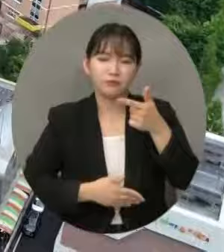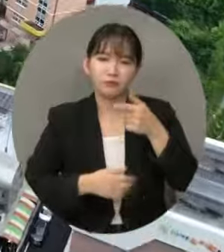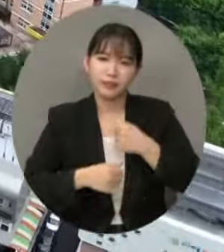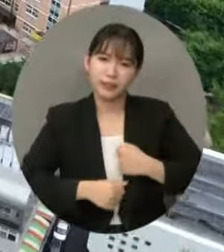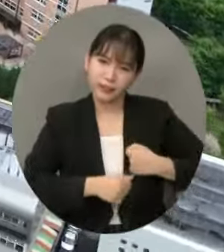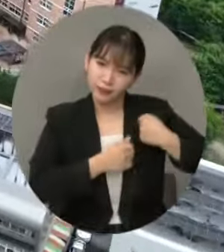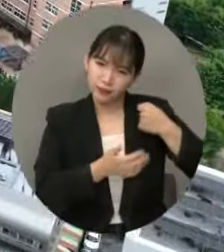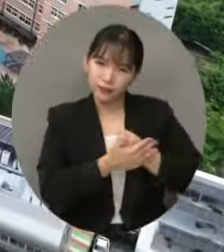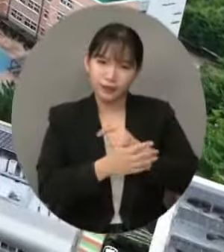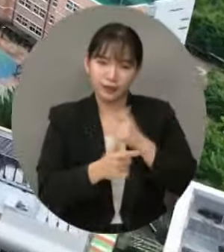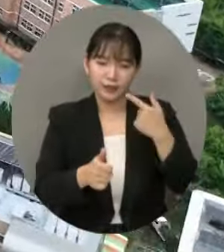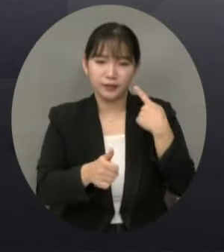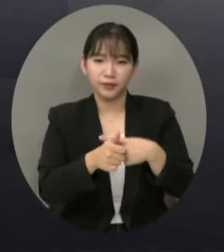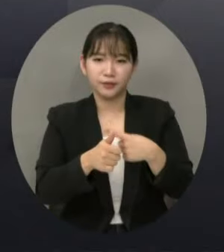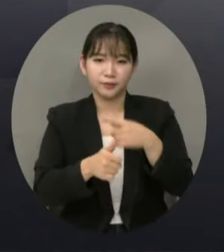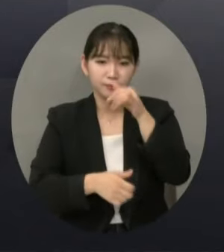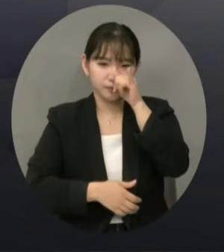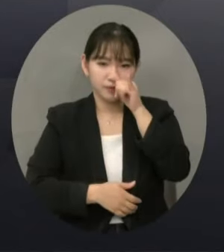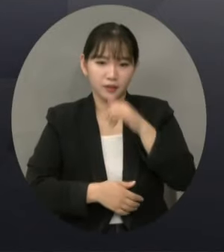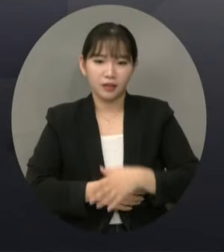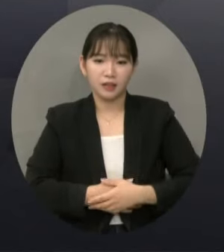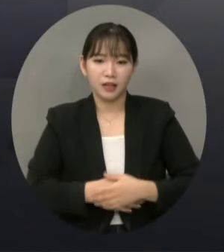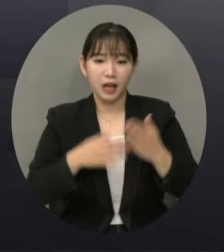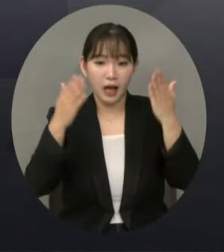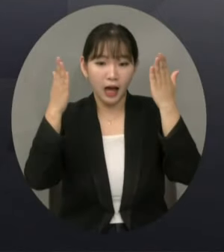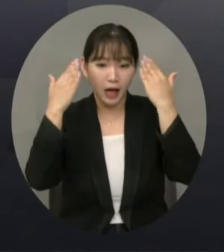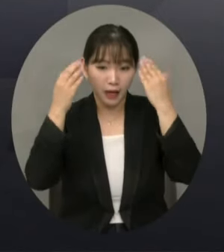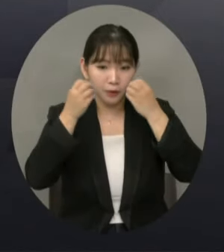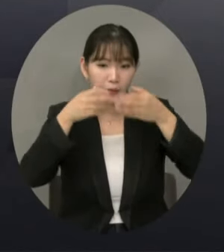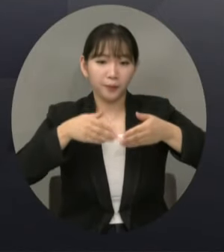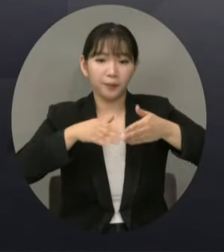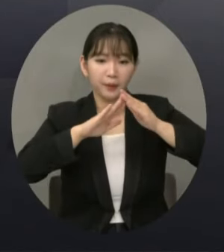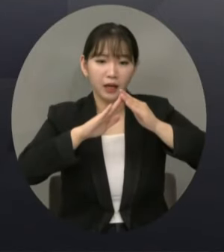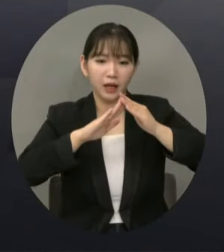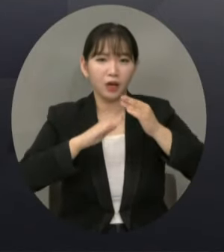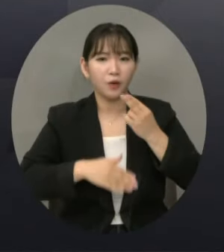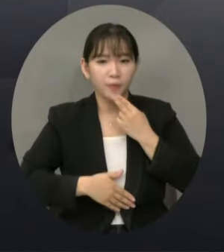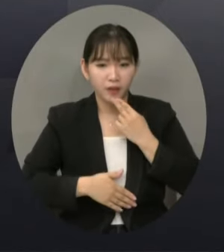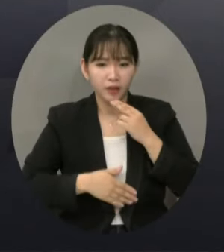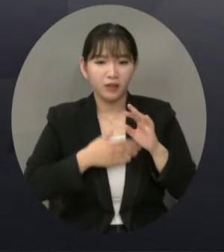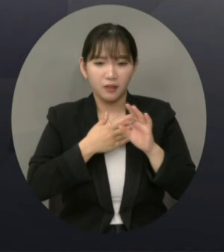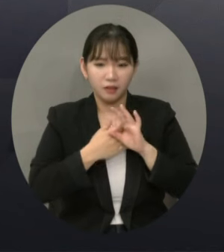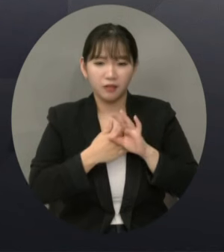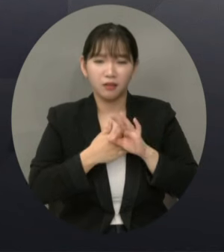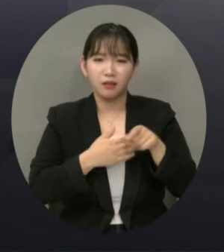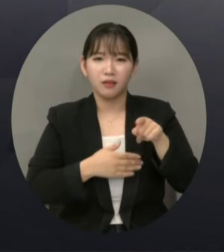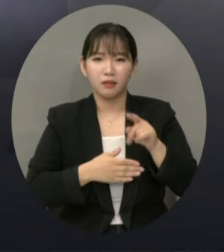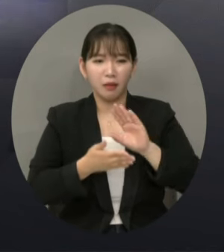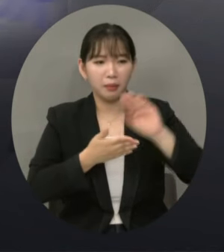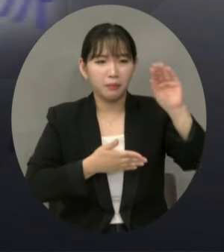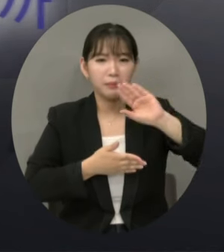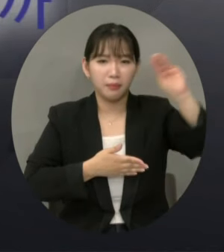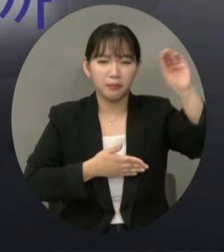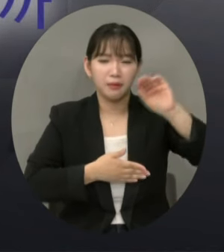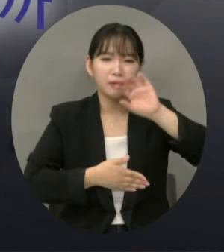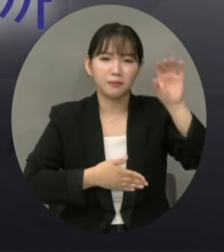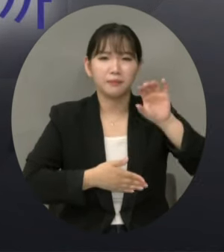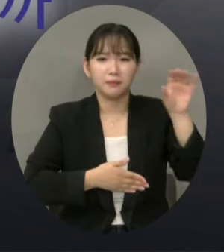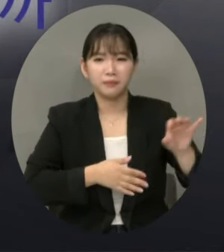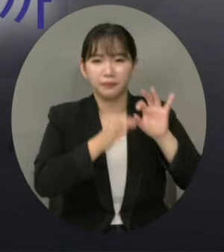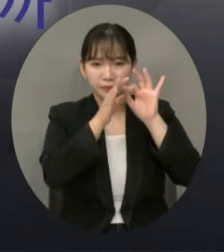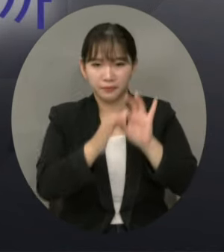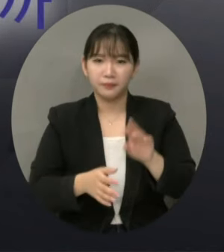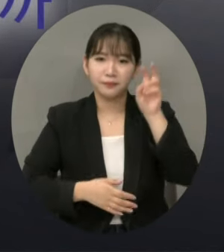아니냐는 비판이 나오고 있습니다. 근본적인 학교 신설이 이루어지지 않고는 이런 악순환이 계속될